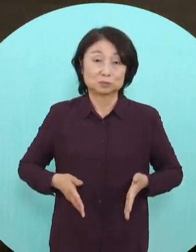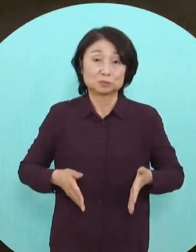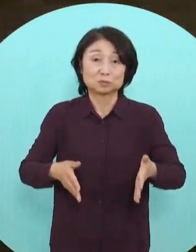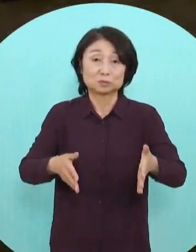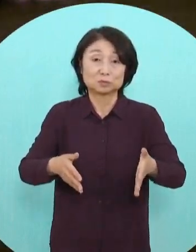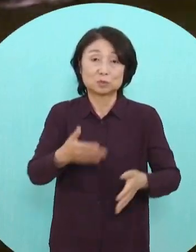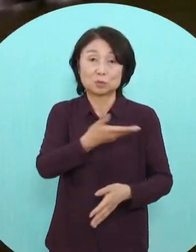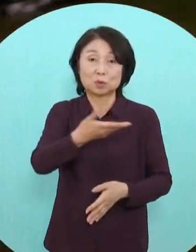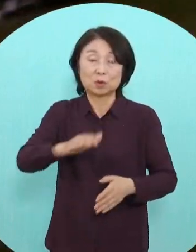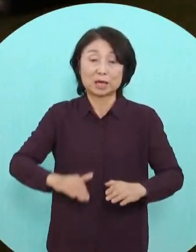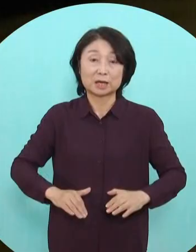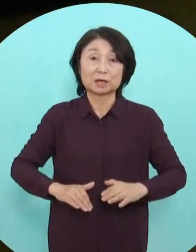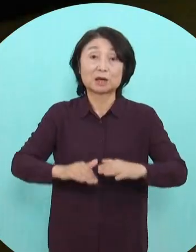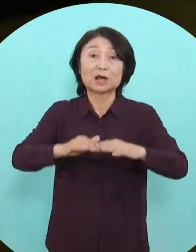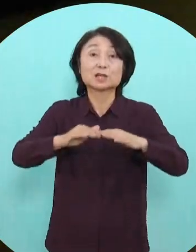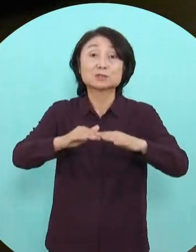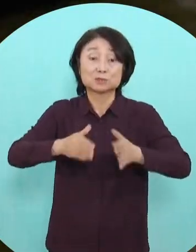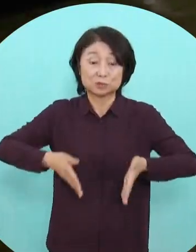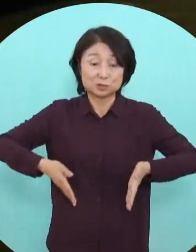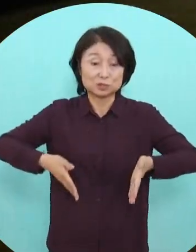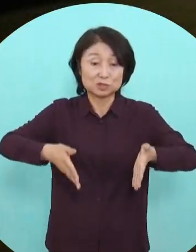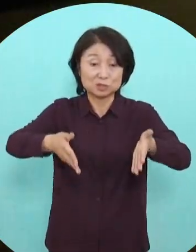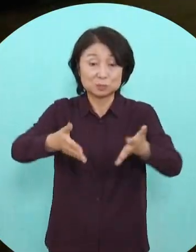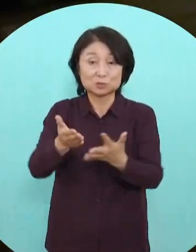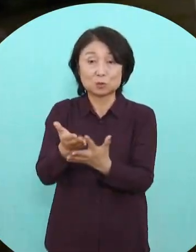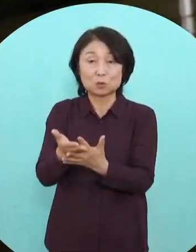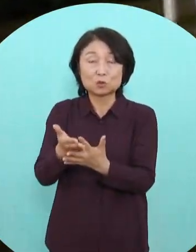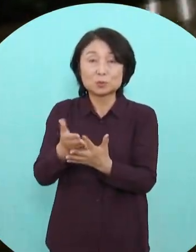道路が冠水し、道と溝の境